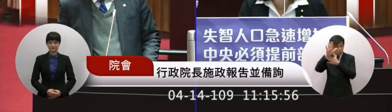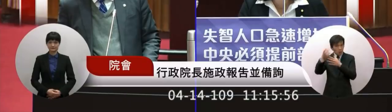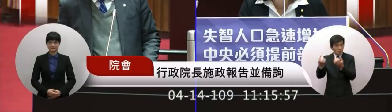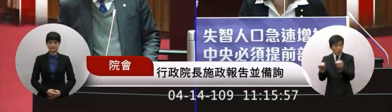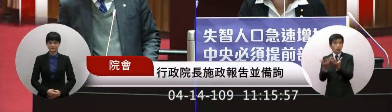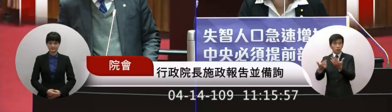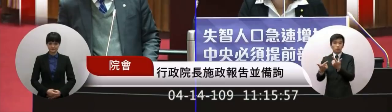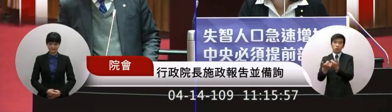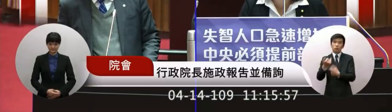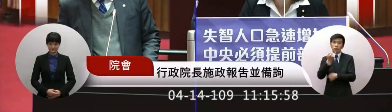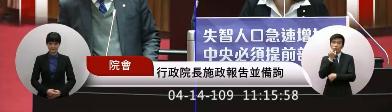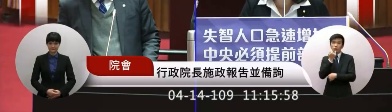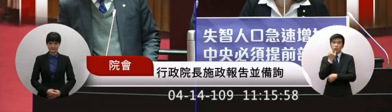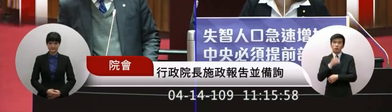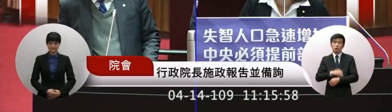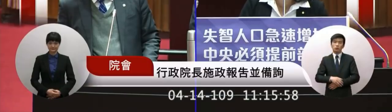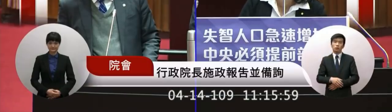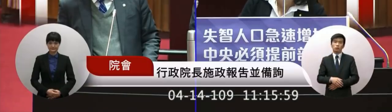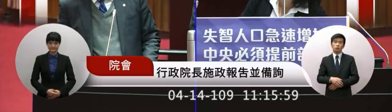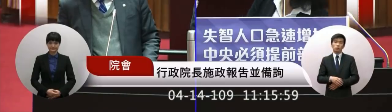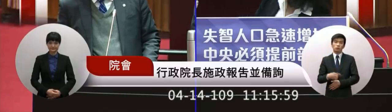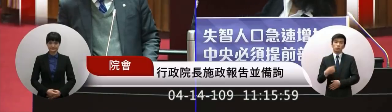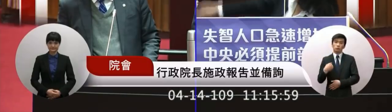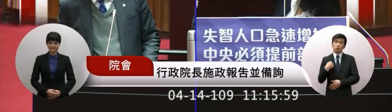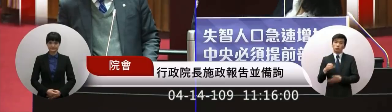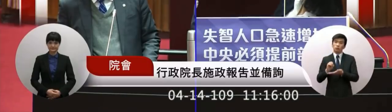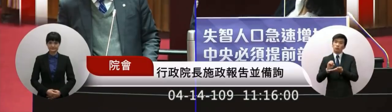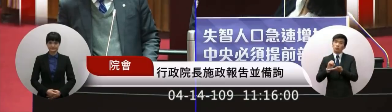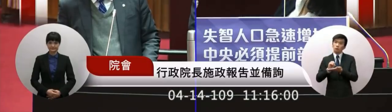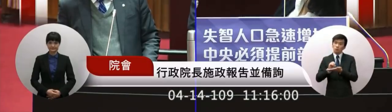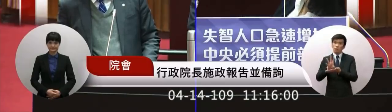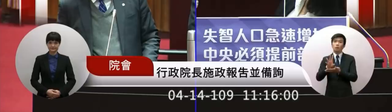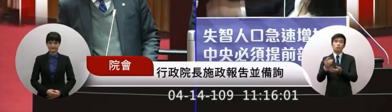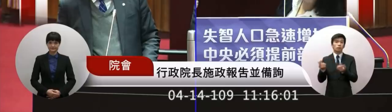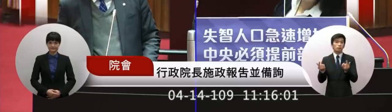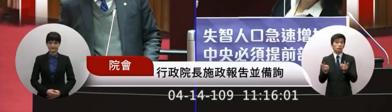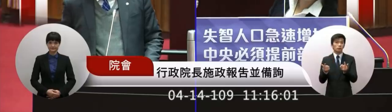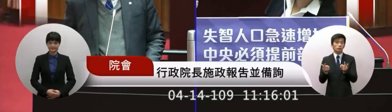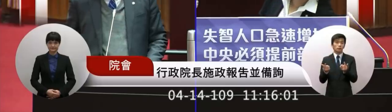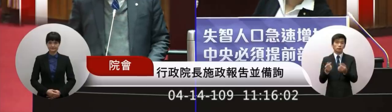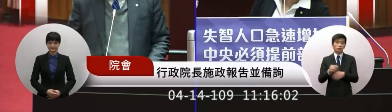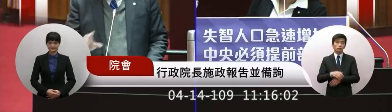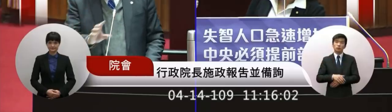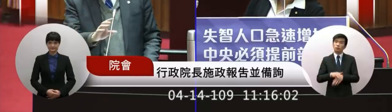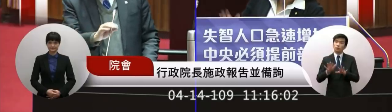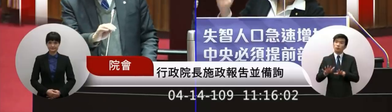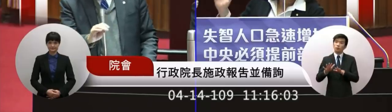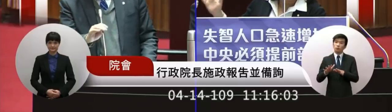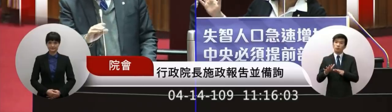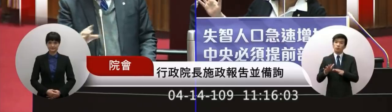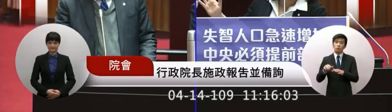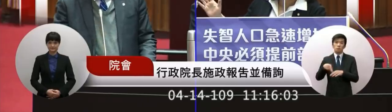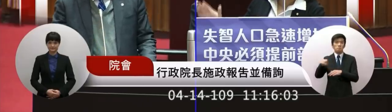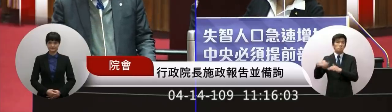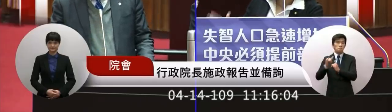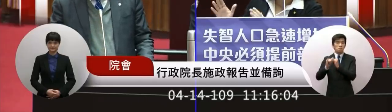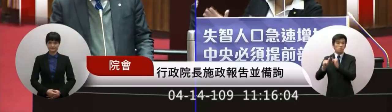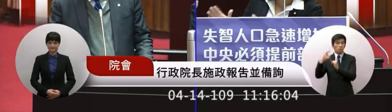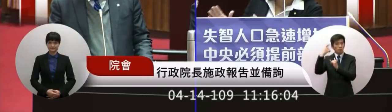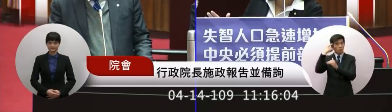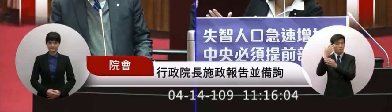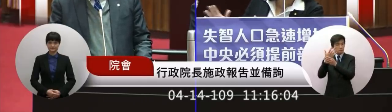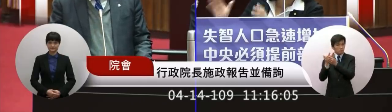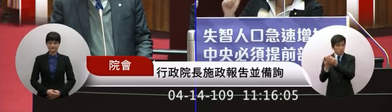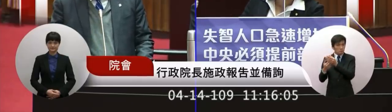因為我覺得有些報告的時候我們像現在人口私自可以說